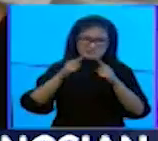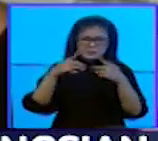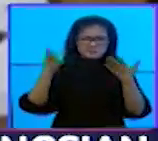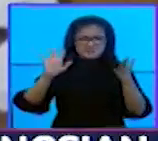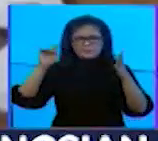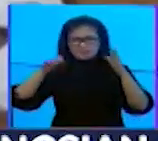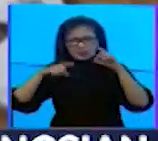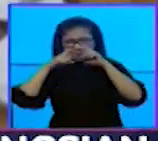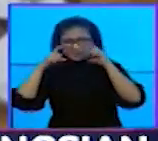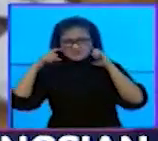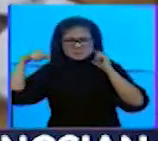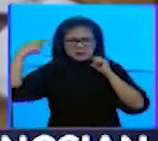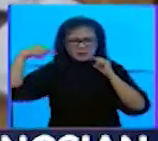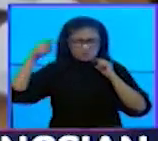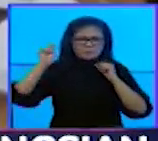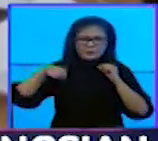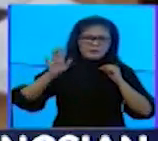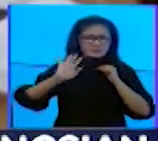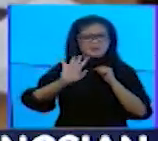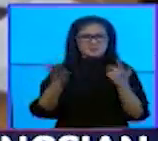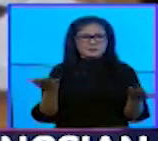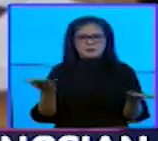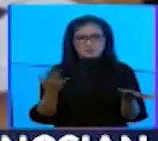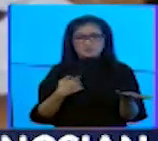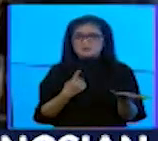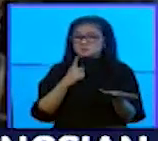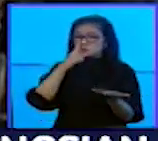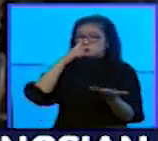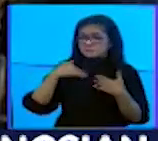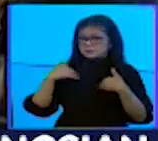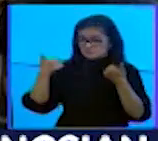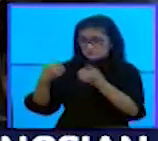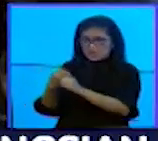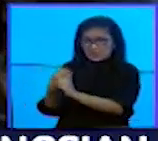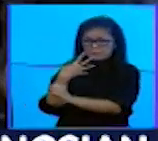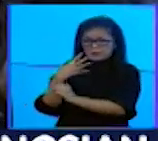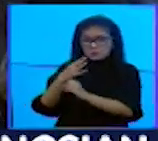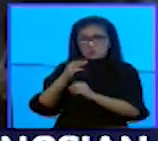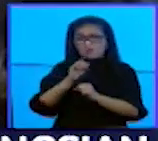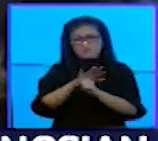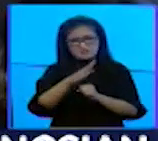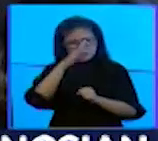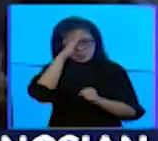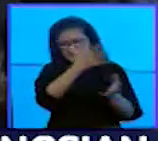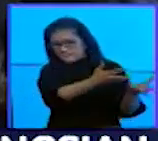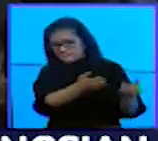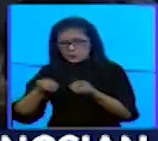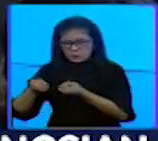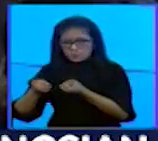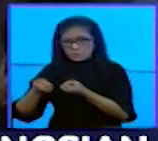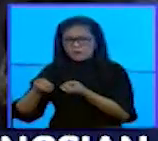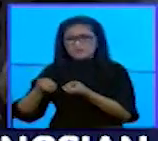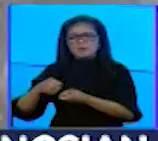saat. Jika dari hasil swab antigen ditemukan pengungsi yang positif, petugas akan melakukan penanganan lebih lanjut dan juga melakukan